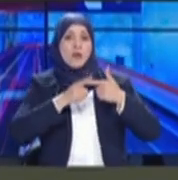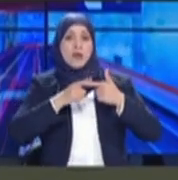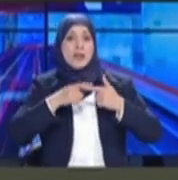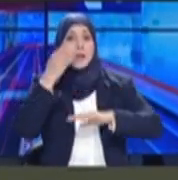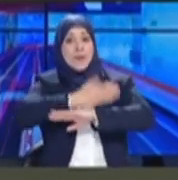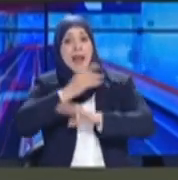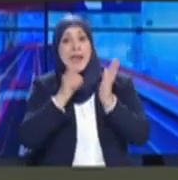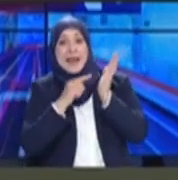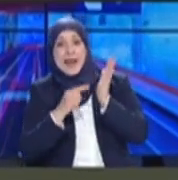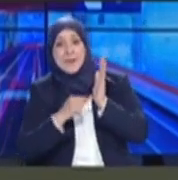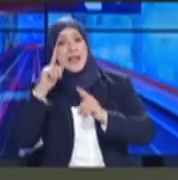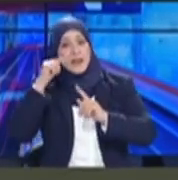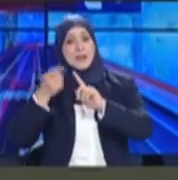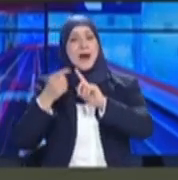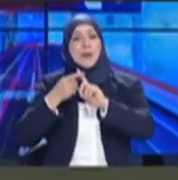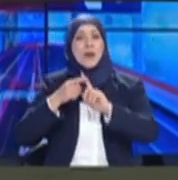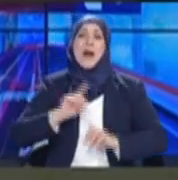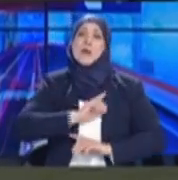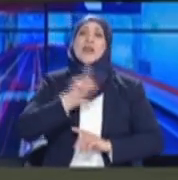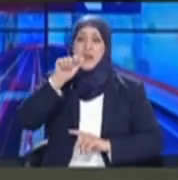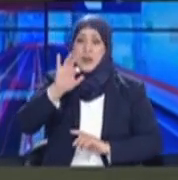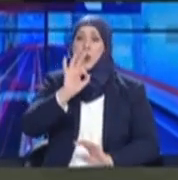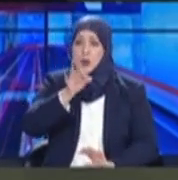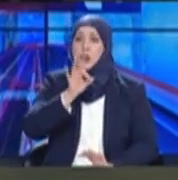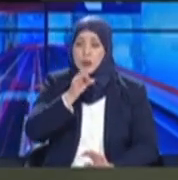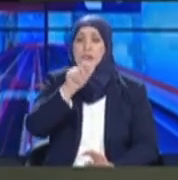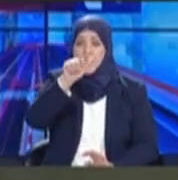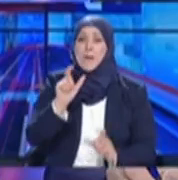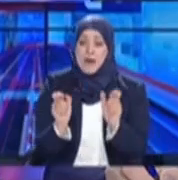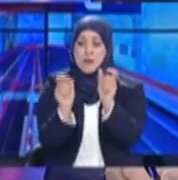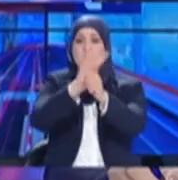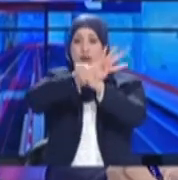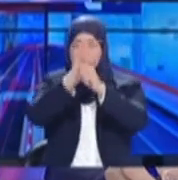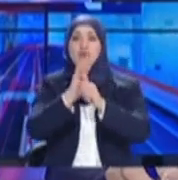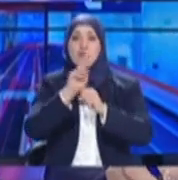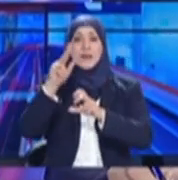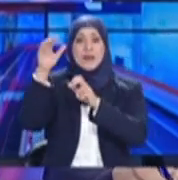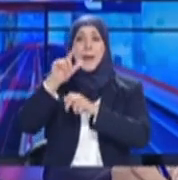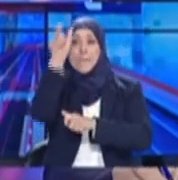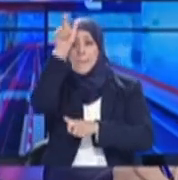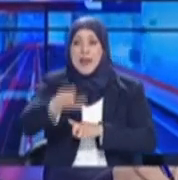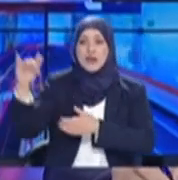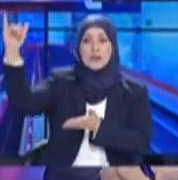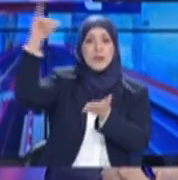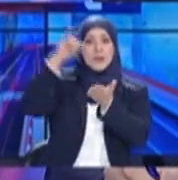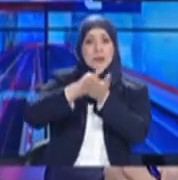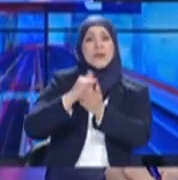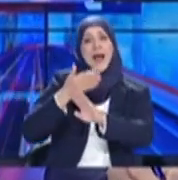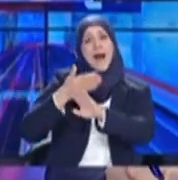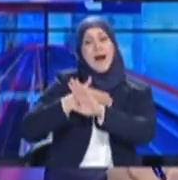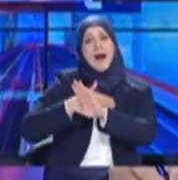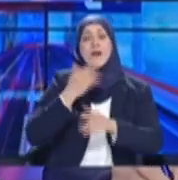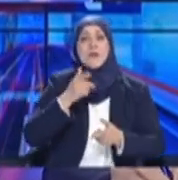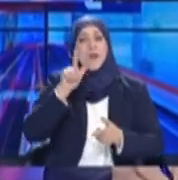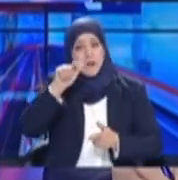اثنين اليوم سجلنا او ال حاله مؤكده للاصابه بفيروس كورونا لاحد العائدين من الخارج في الايام القليله الماضيه